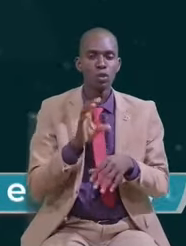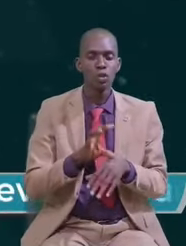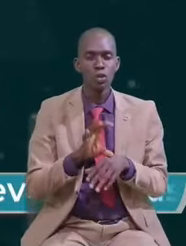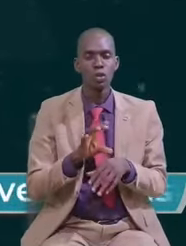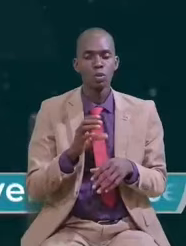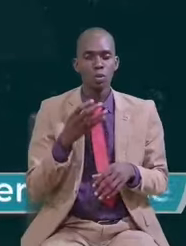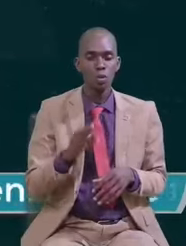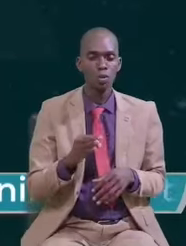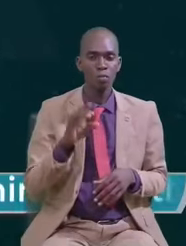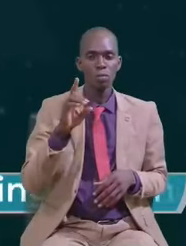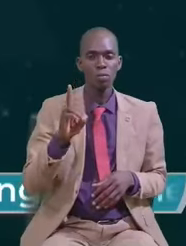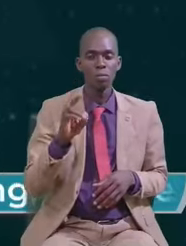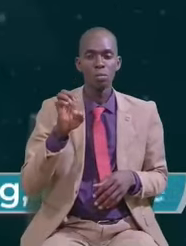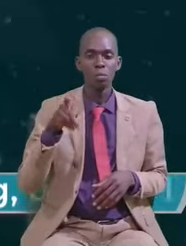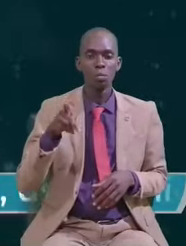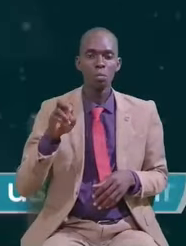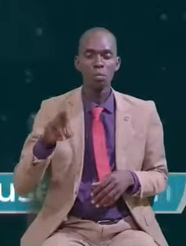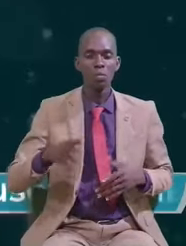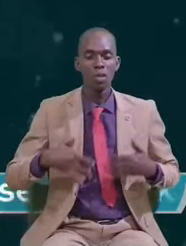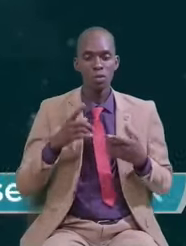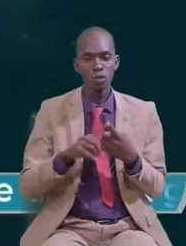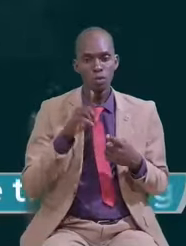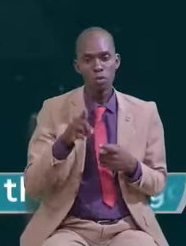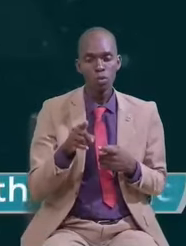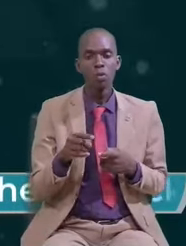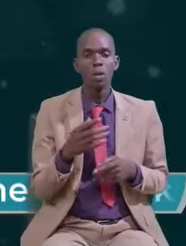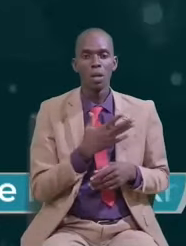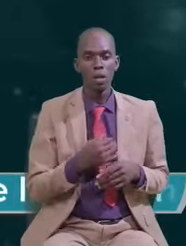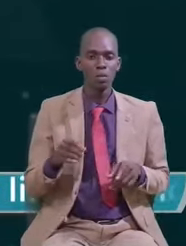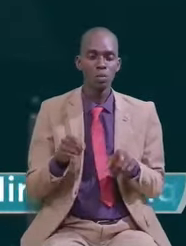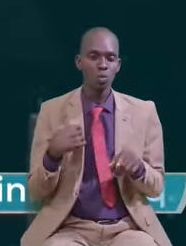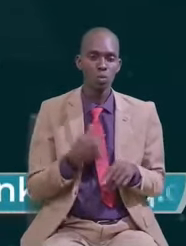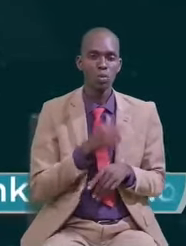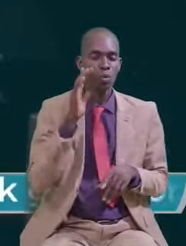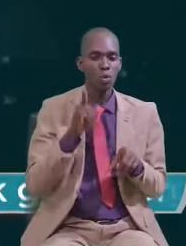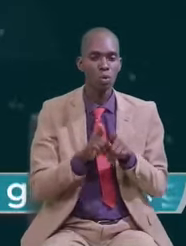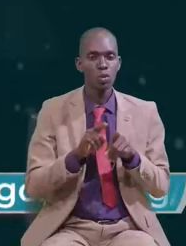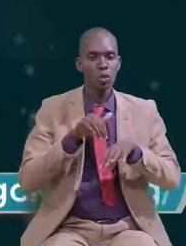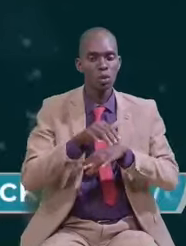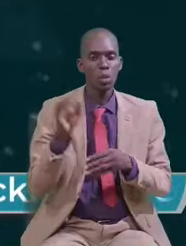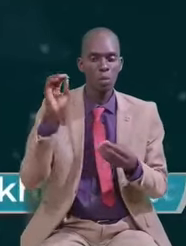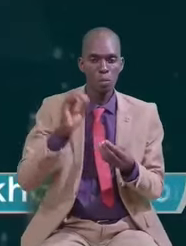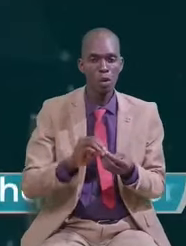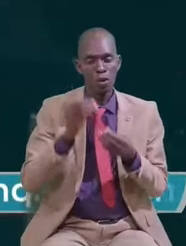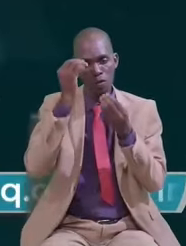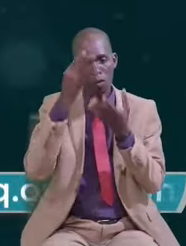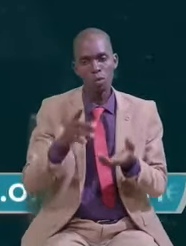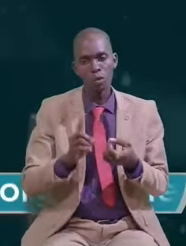donc, cherchez à connaître la localité la plus proche de vous.